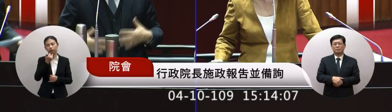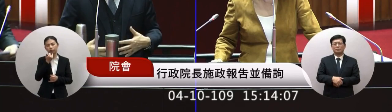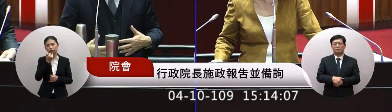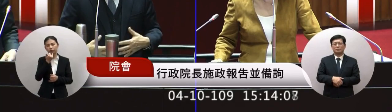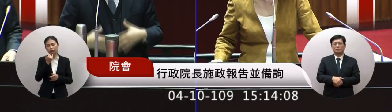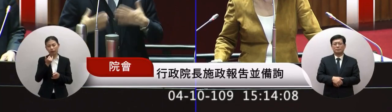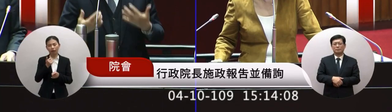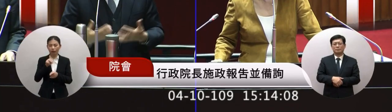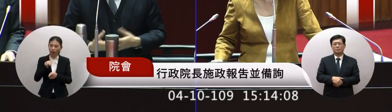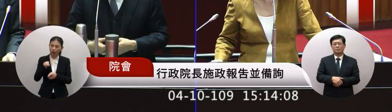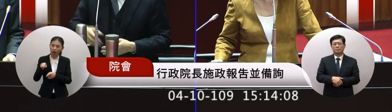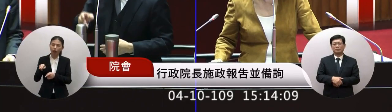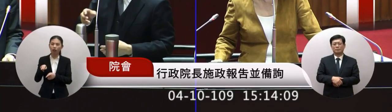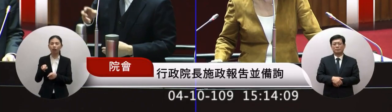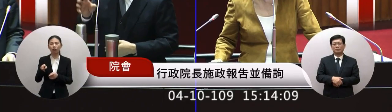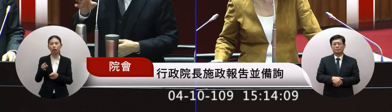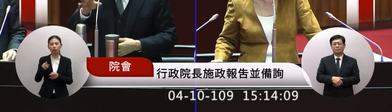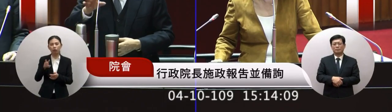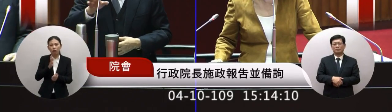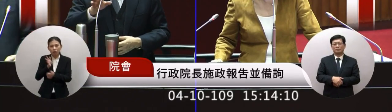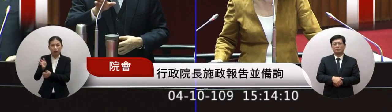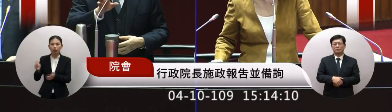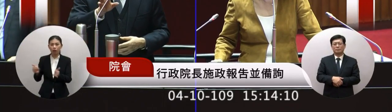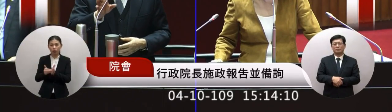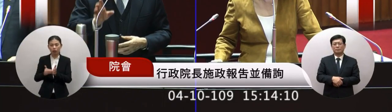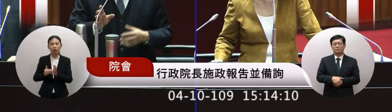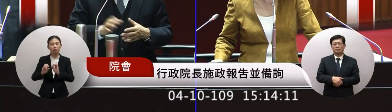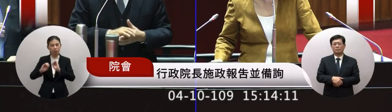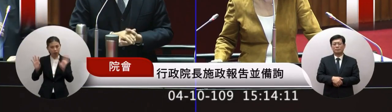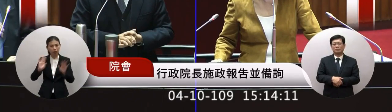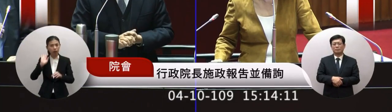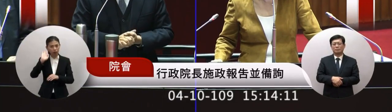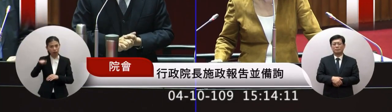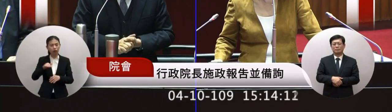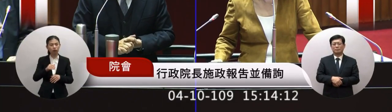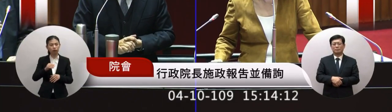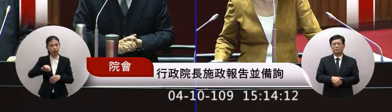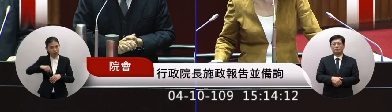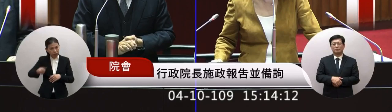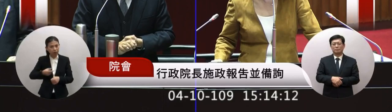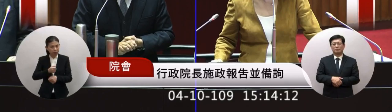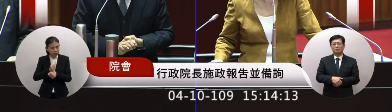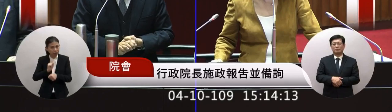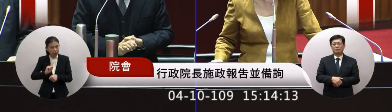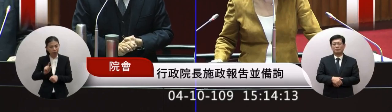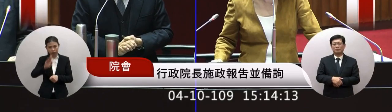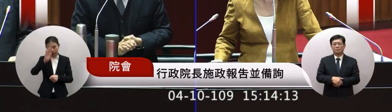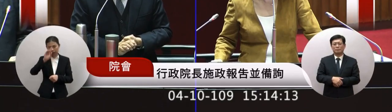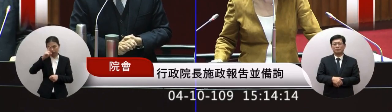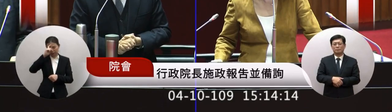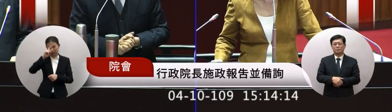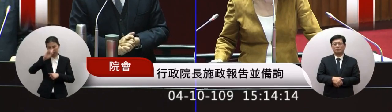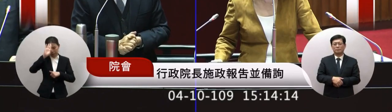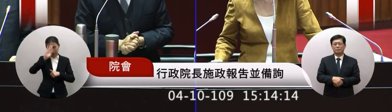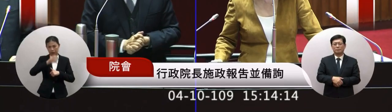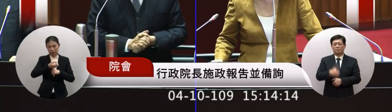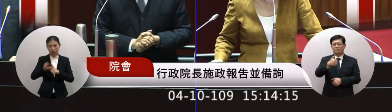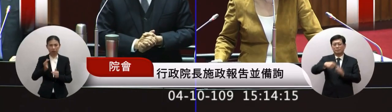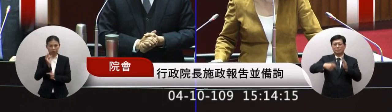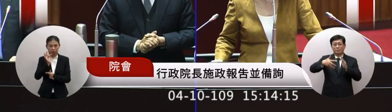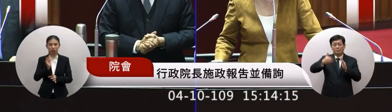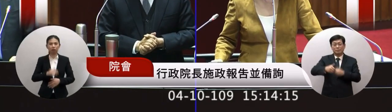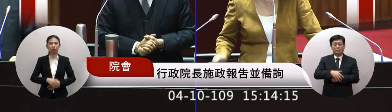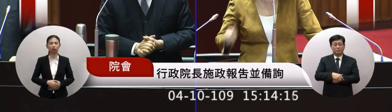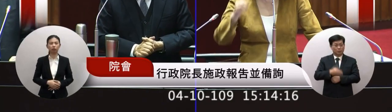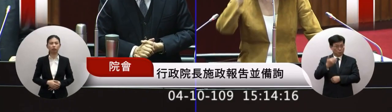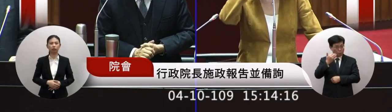样能够了解，那提醒来相关后续作为，希望不要有防疫破口。 谢谢院长。